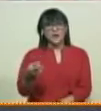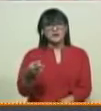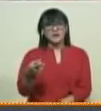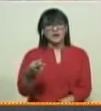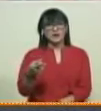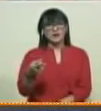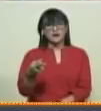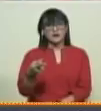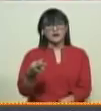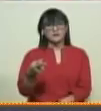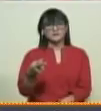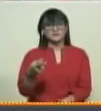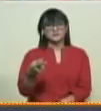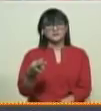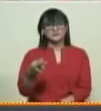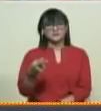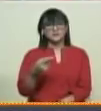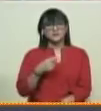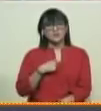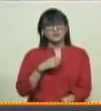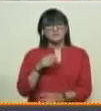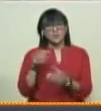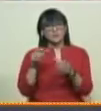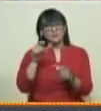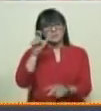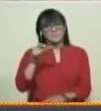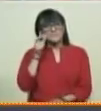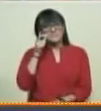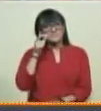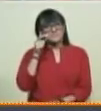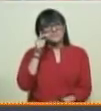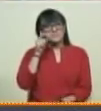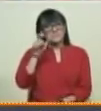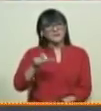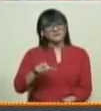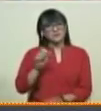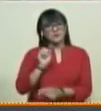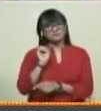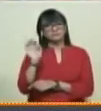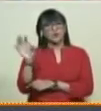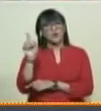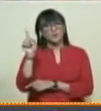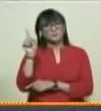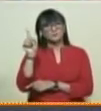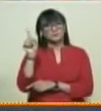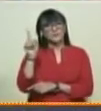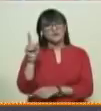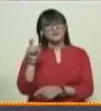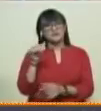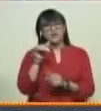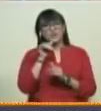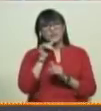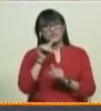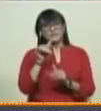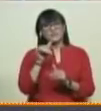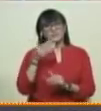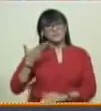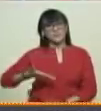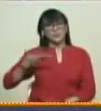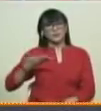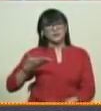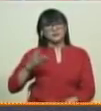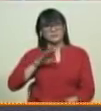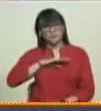especial que envío como presidente con un mensaje oficial de la presidencia. Bu toplantıya